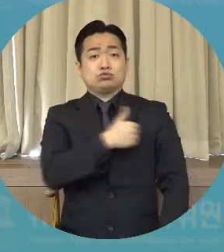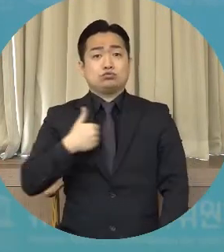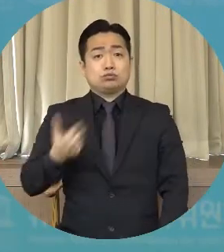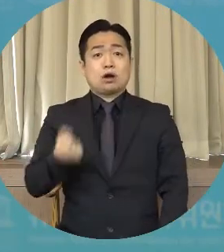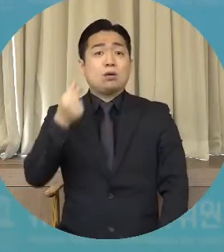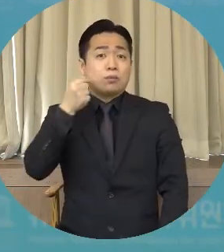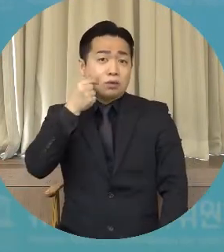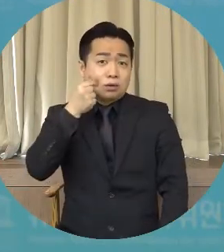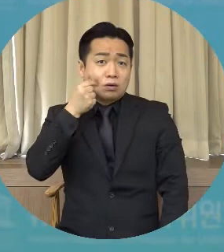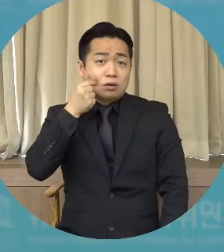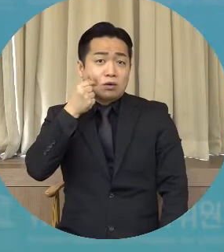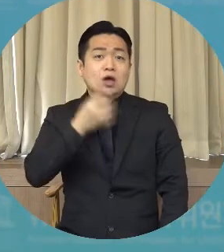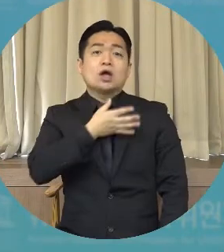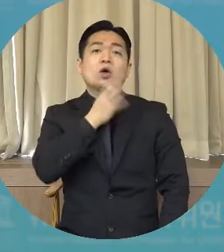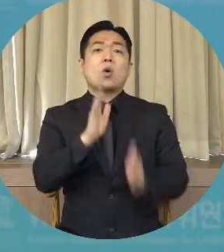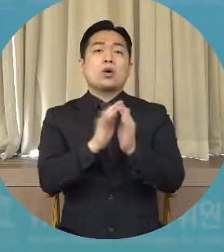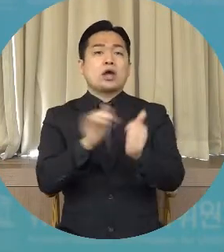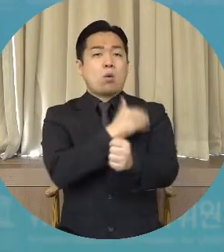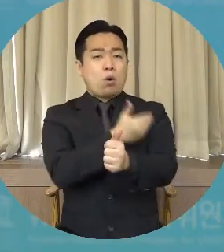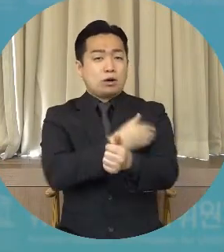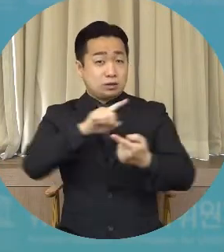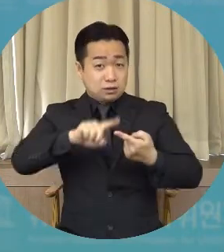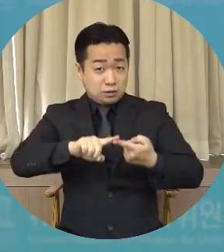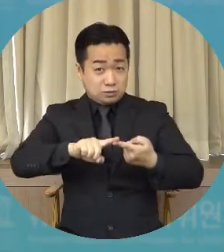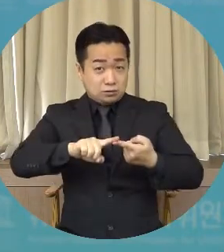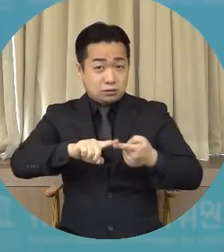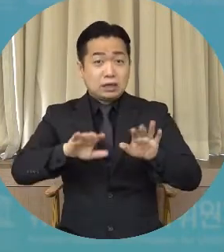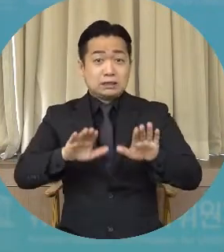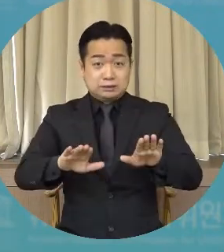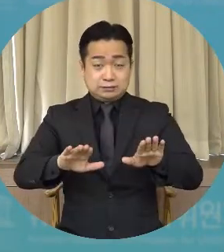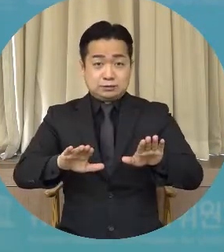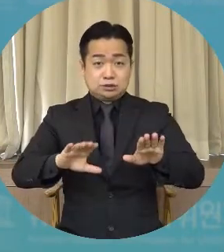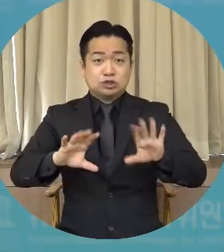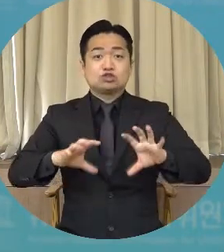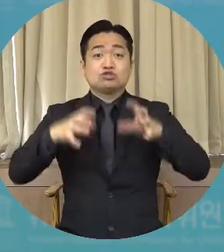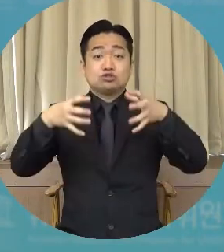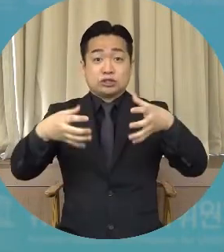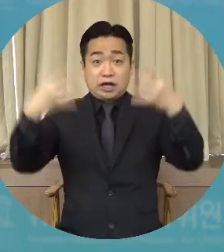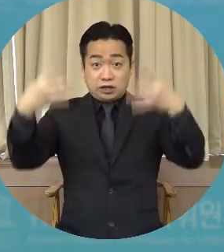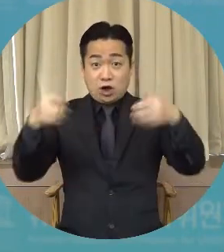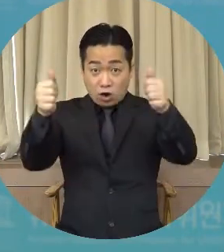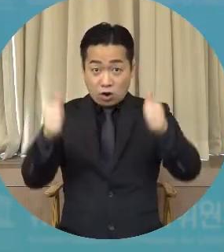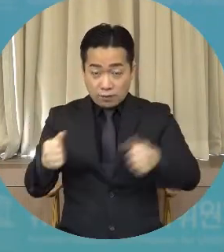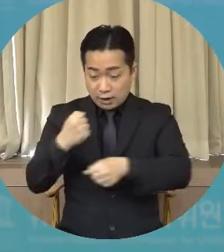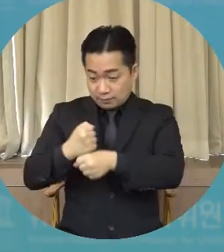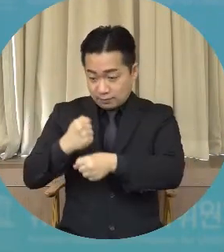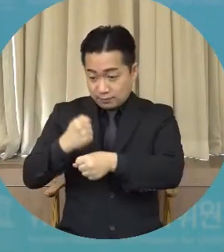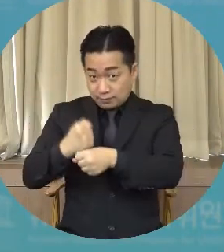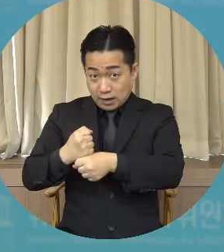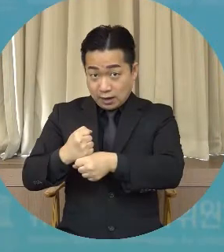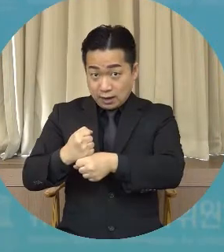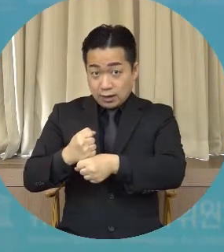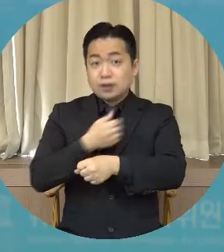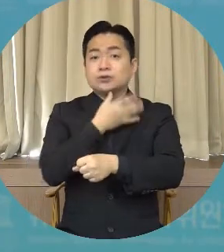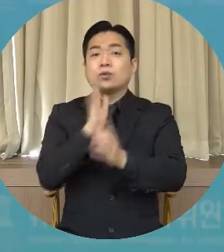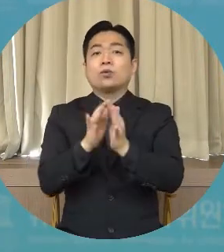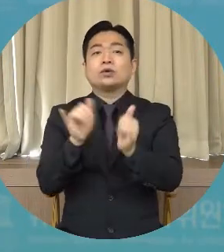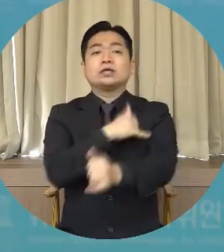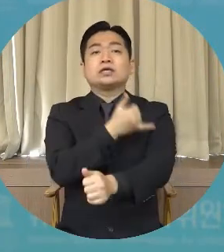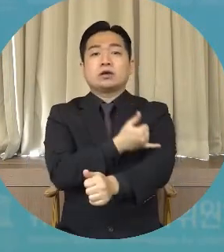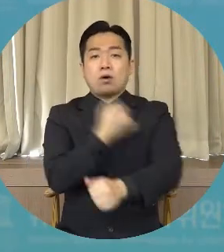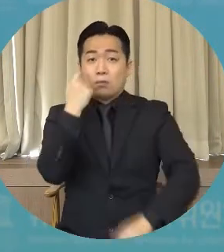상황이라면 노인의 권리에 대해서도 별도의 국제협약을 성안하여 노인 인권의 보장을